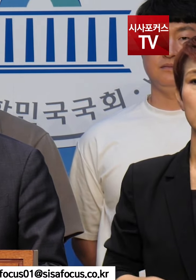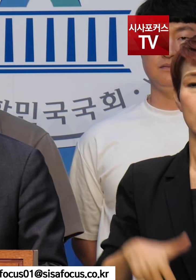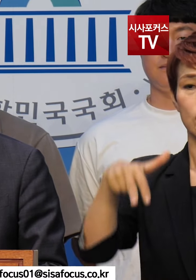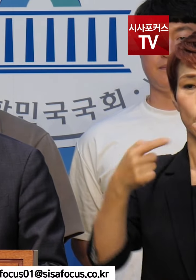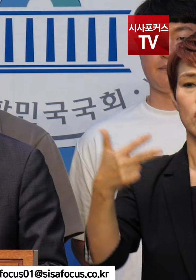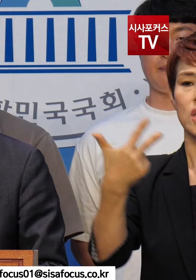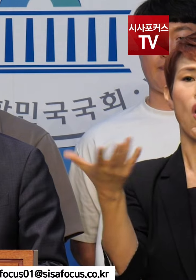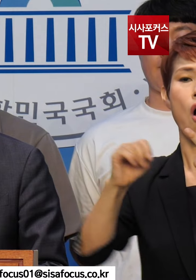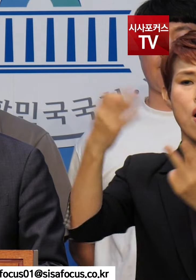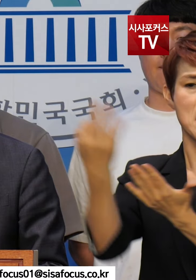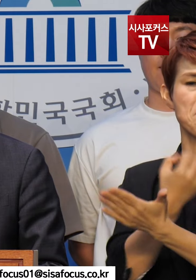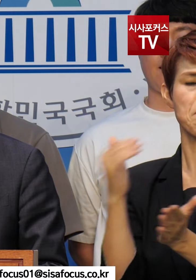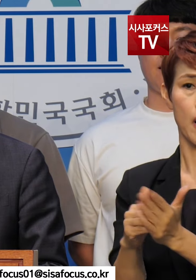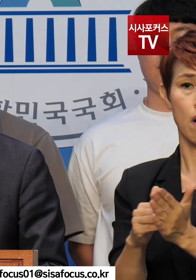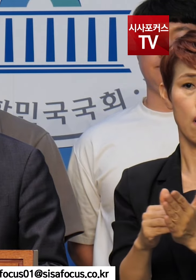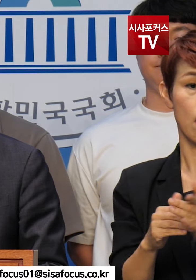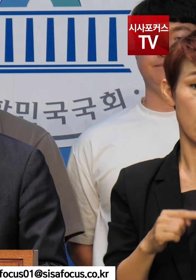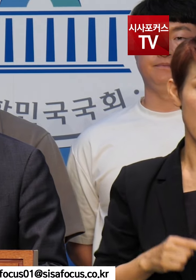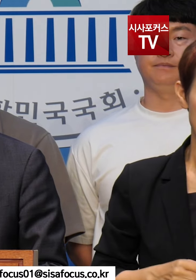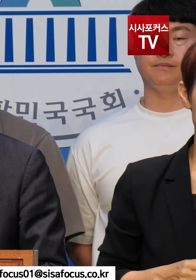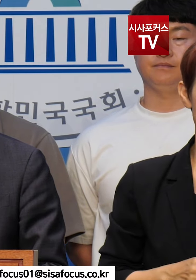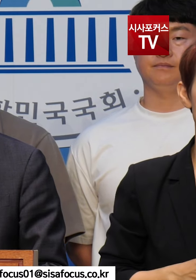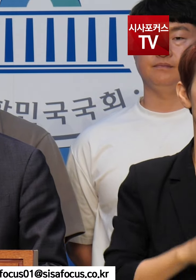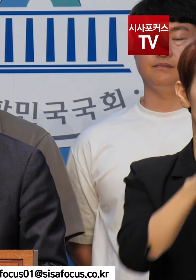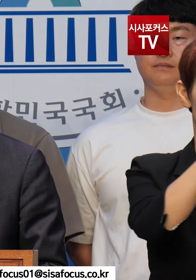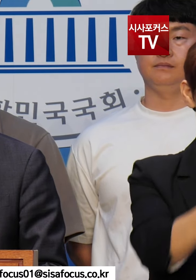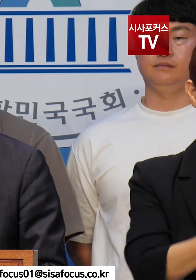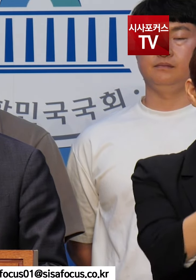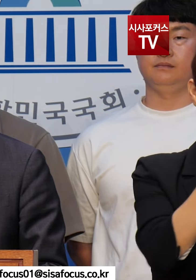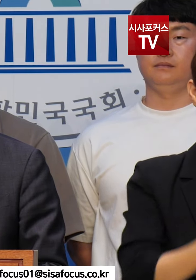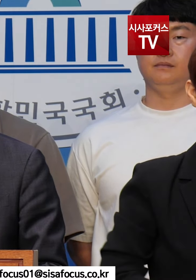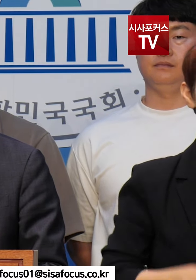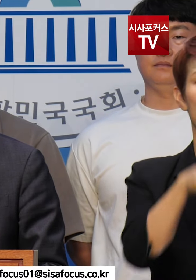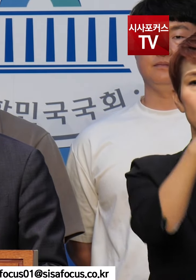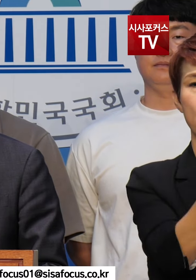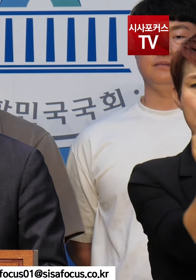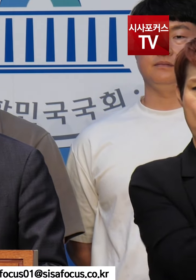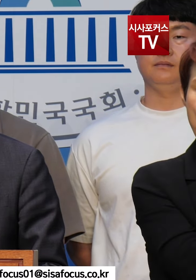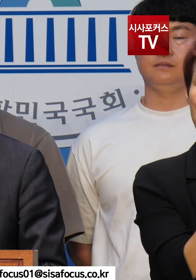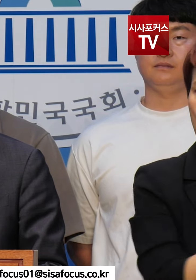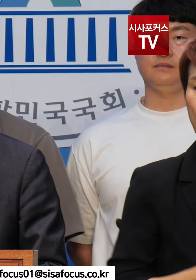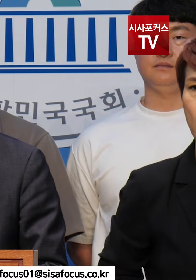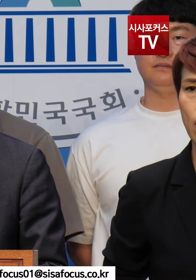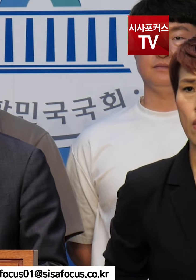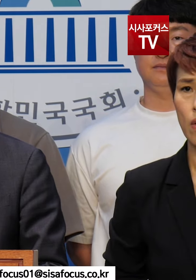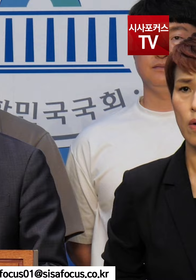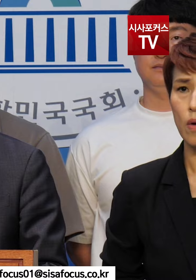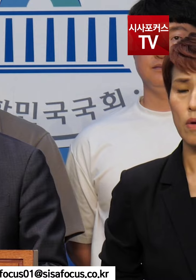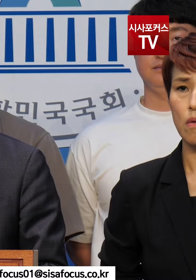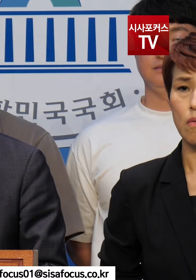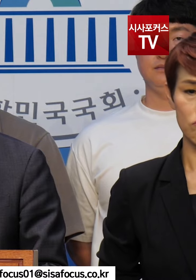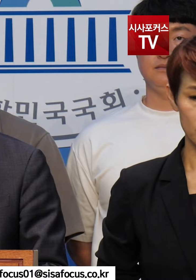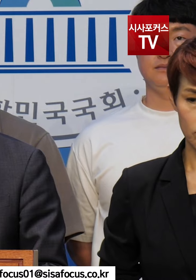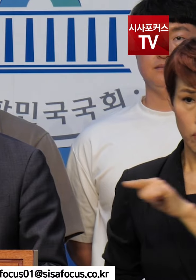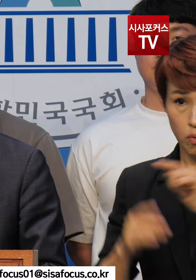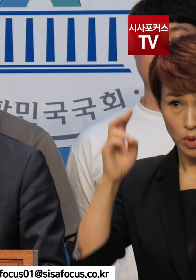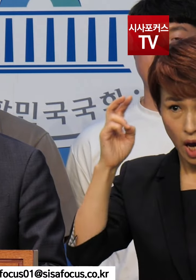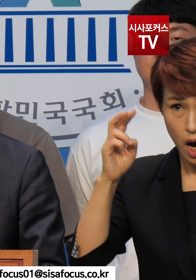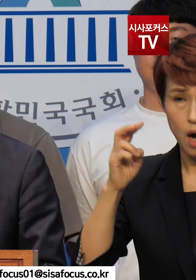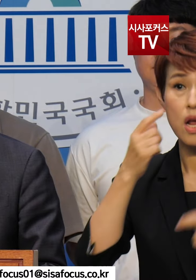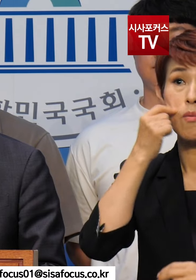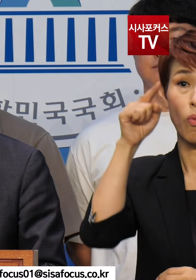원의 매출을, 그리고 한국 니토 옵티칼은 23년 동안 15조 원의 매출을 올렸습니다. 두 기업을 통해